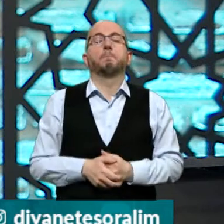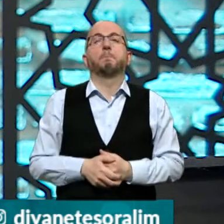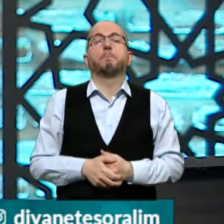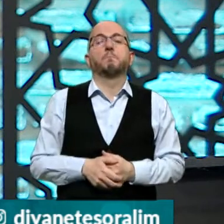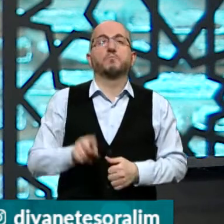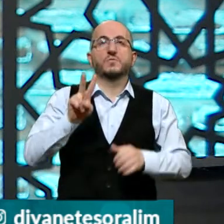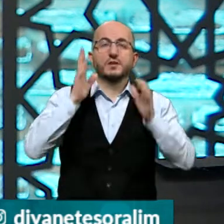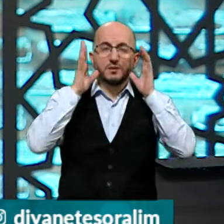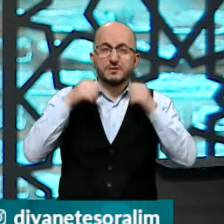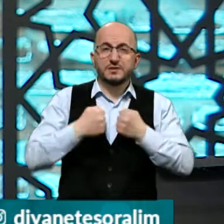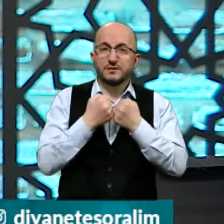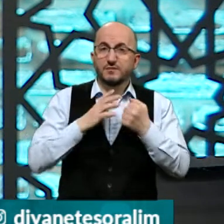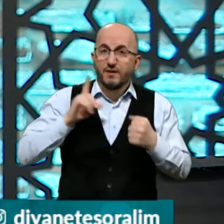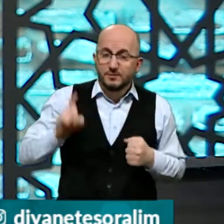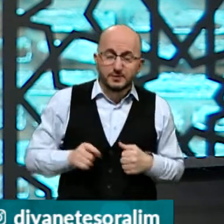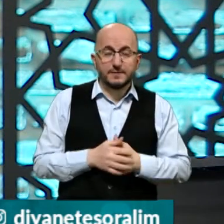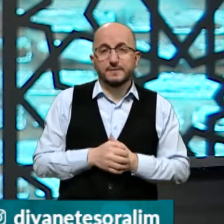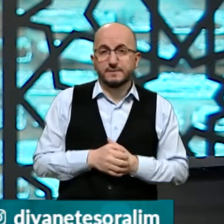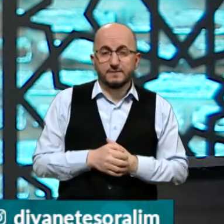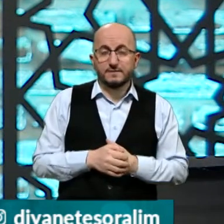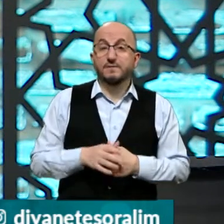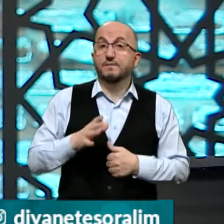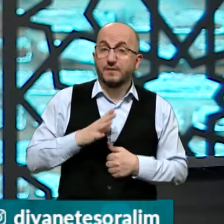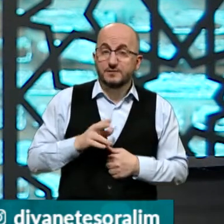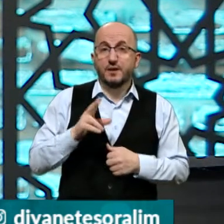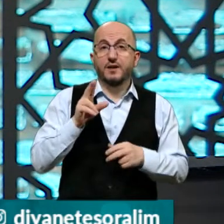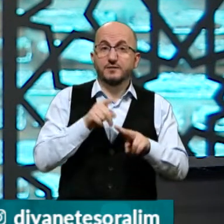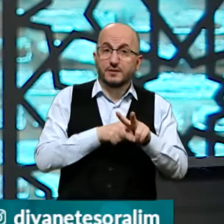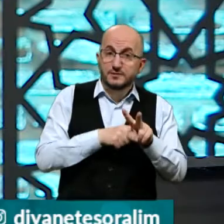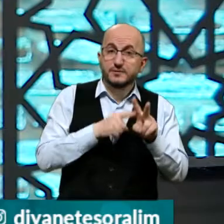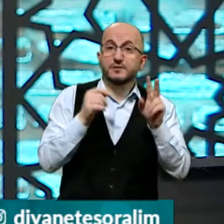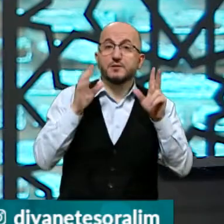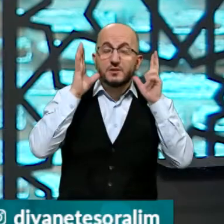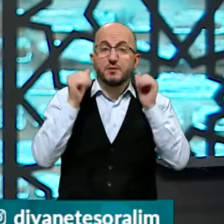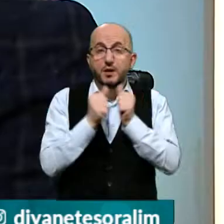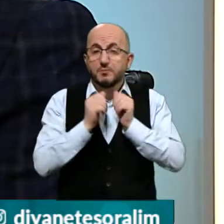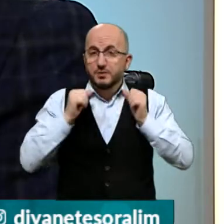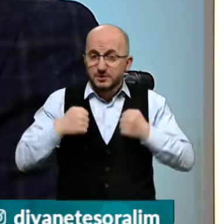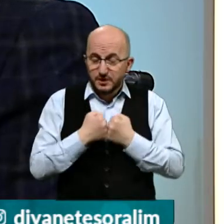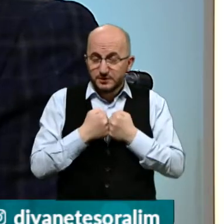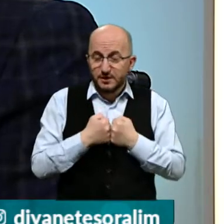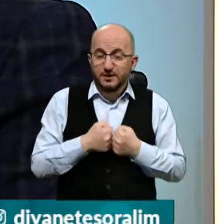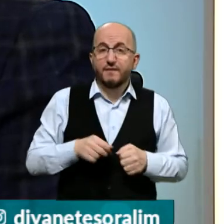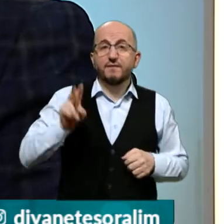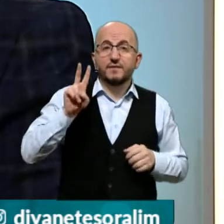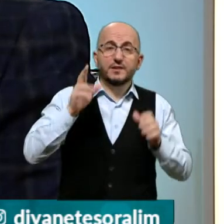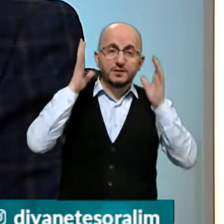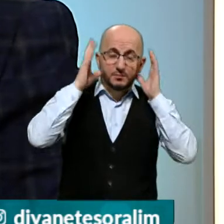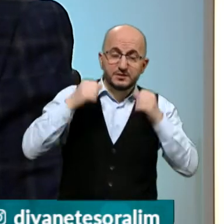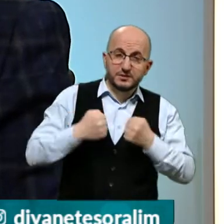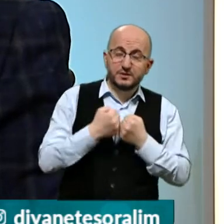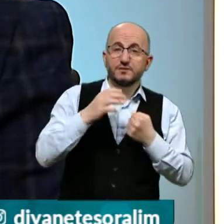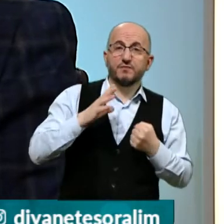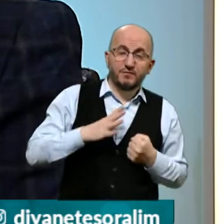bu Vitir namazının kazası var mı demiş Kadir Bey bir de varsa Yatsıya beraber mi kaza girmesi lazım diyor Vitir namazının kazası vardır